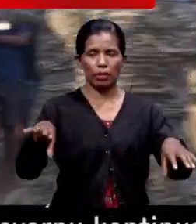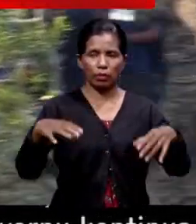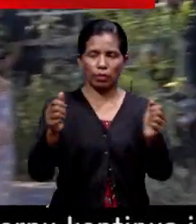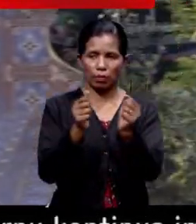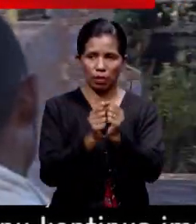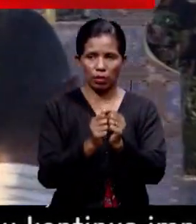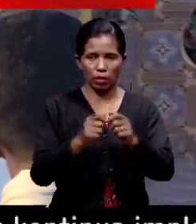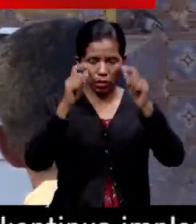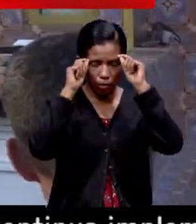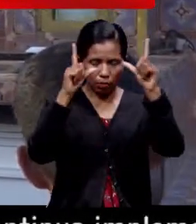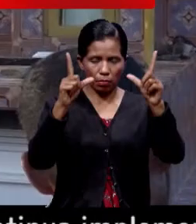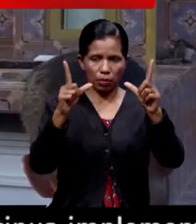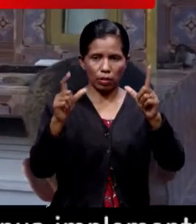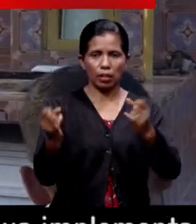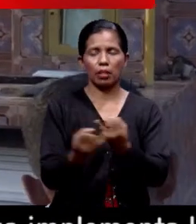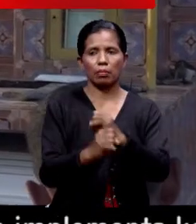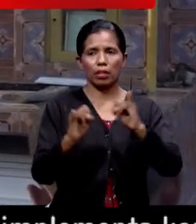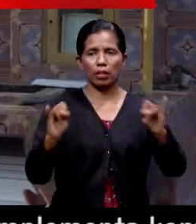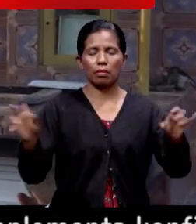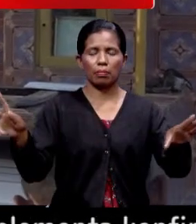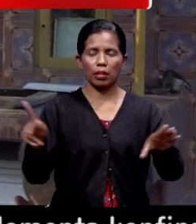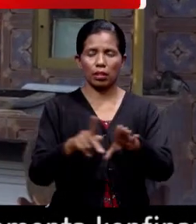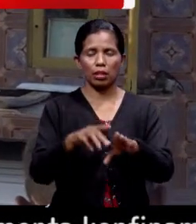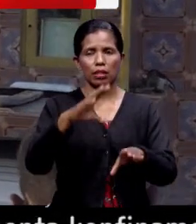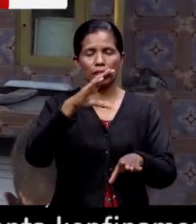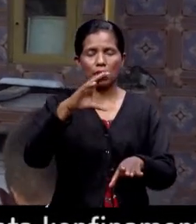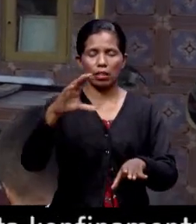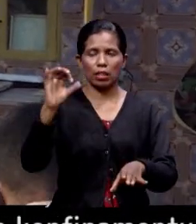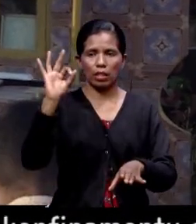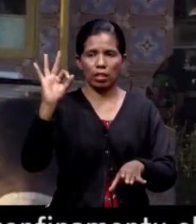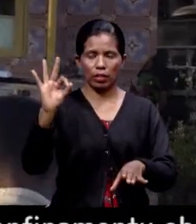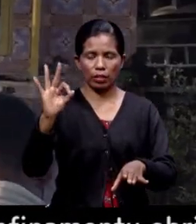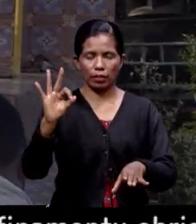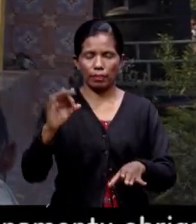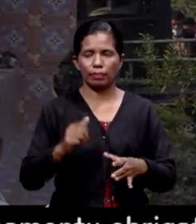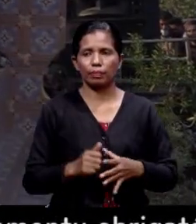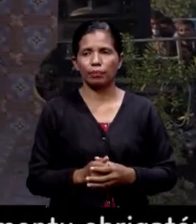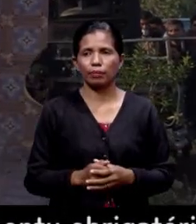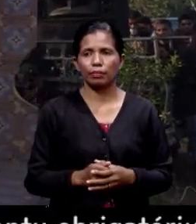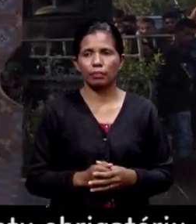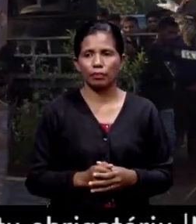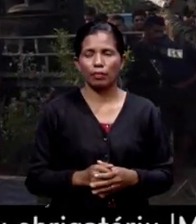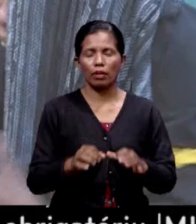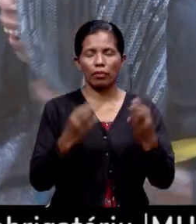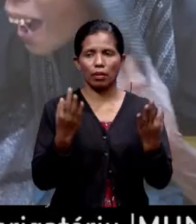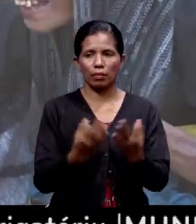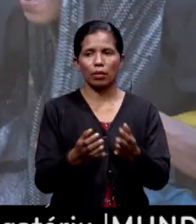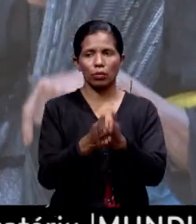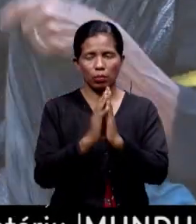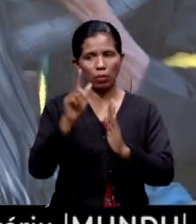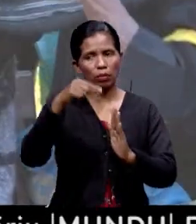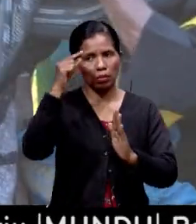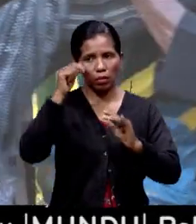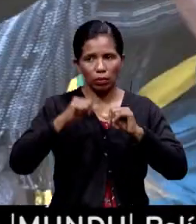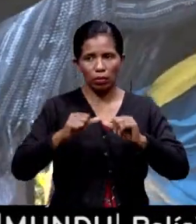kukunan, lihusi involve an iha organisasi CCFI, Sekretari Komite Zona CNRT, familia Saudoso husu guvernu atau